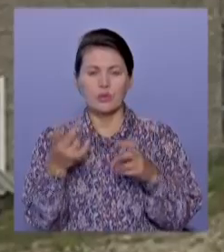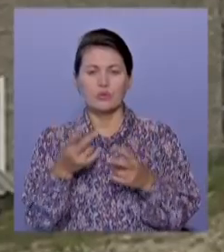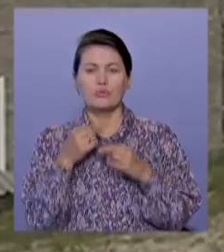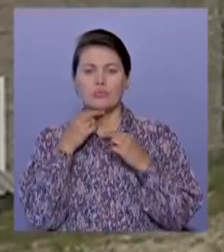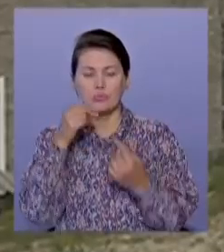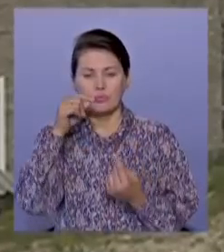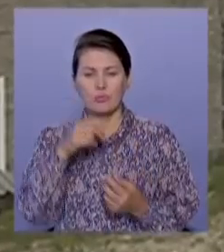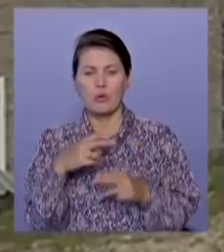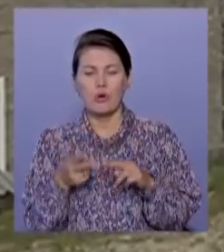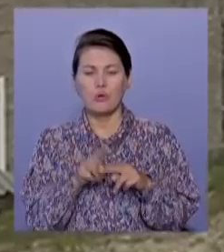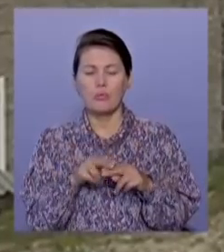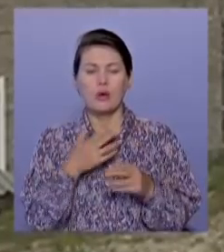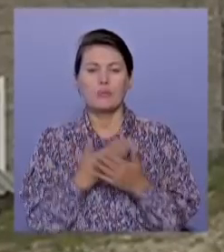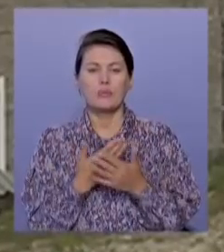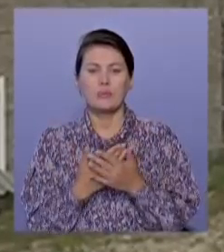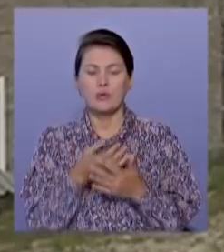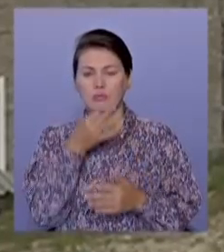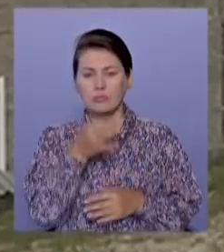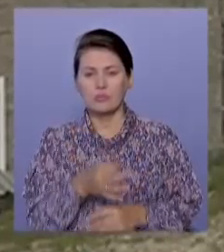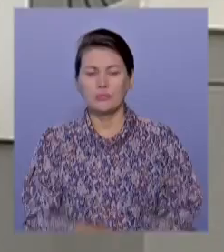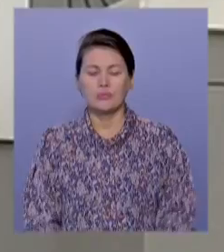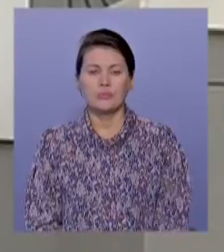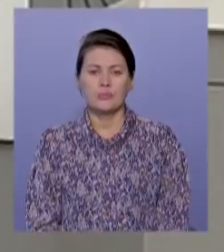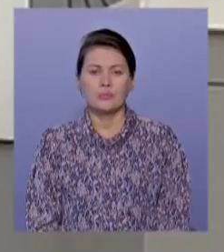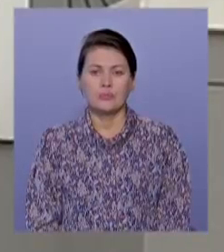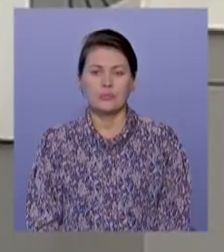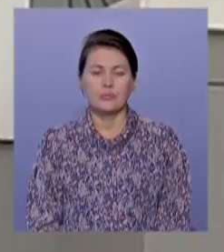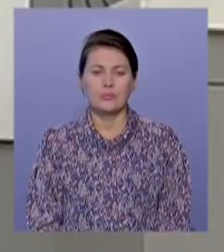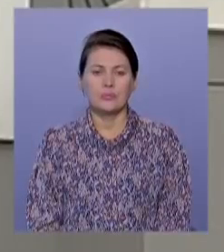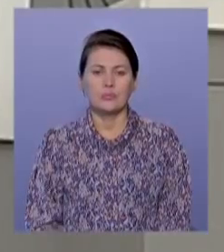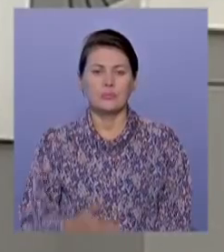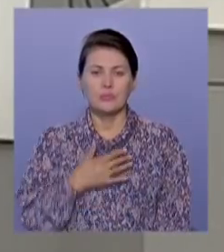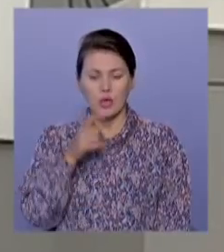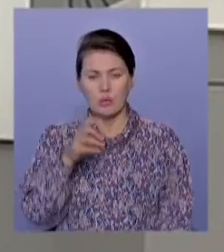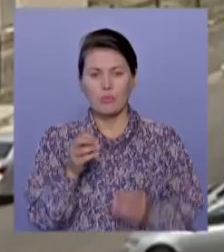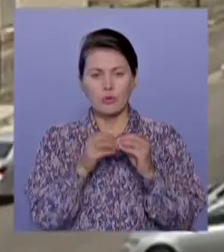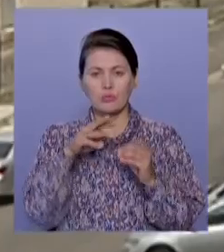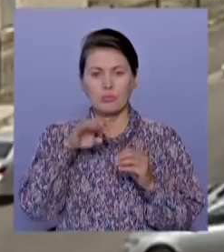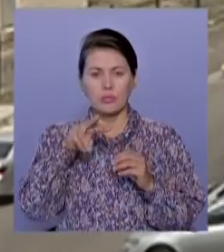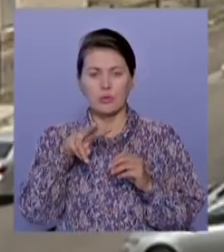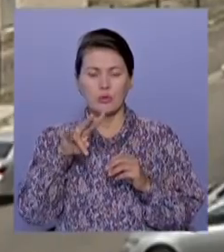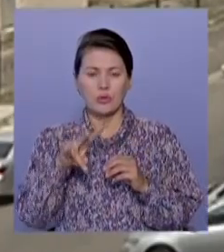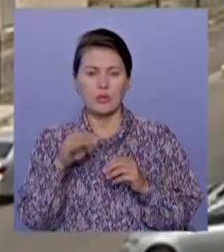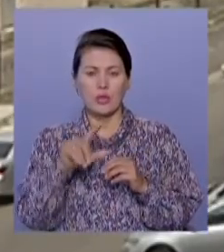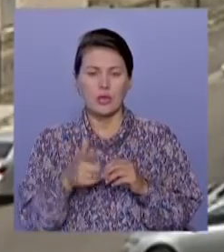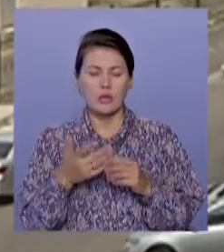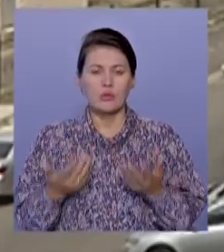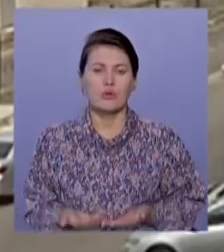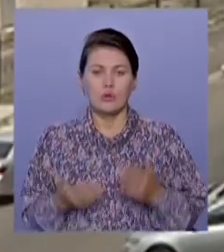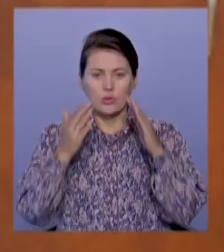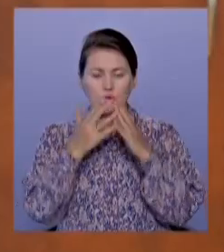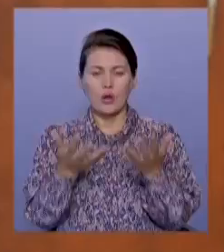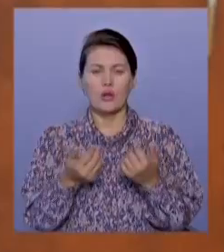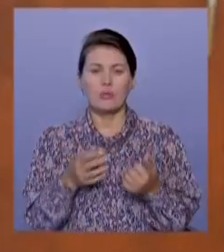қарай. Сол ретінде мысал ретінде бір мысалды айтып өтейін. Біздің азамат 10 миллион теңгелік тұрғын үй алатын